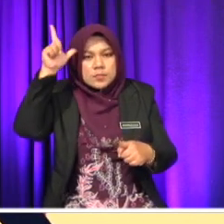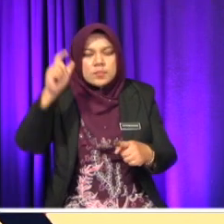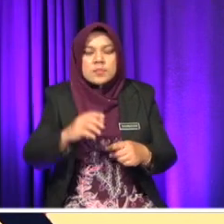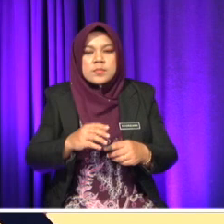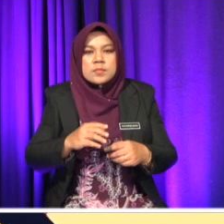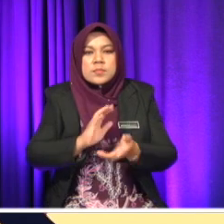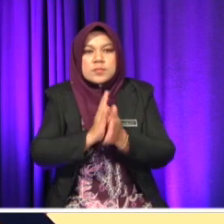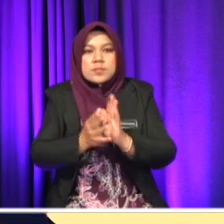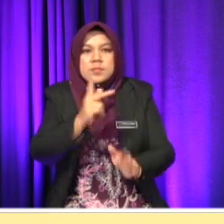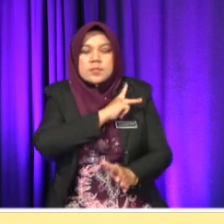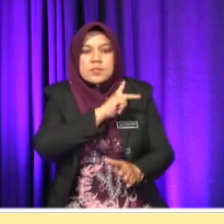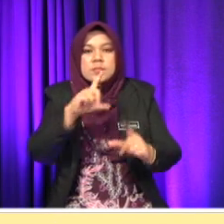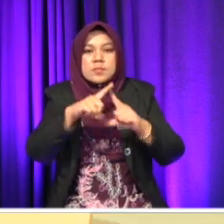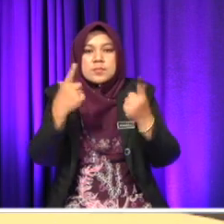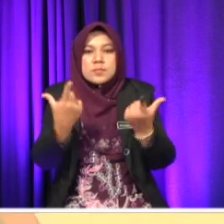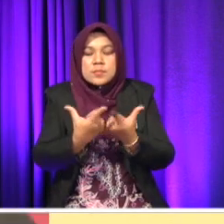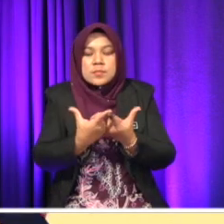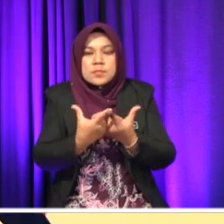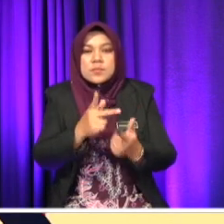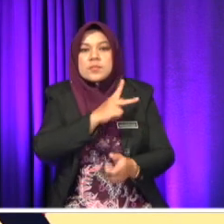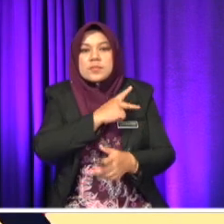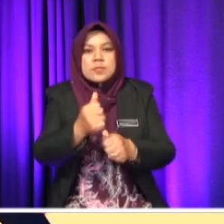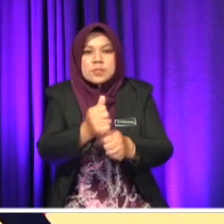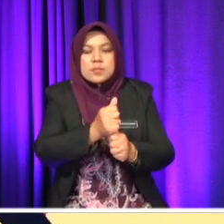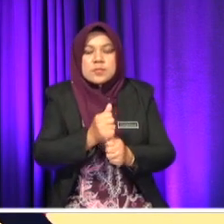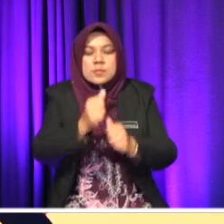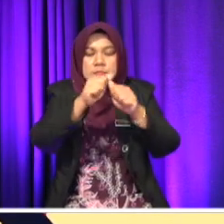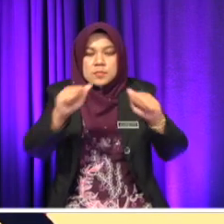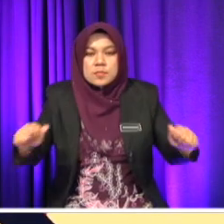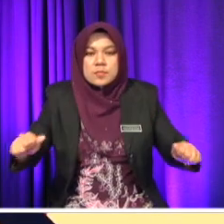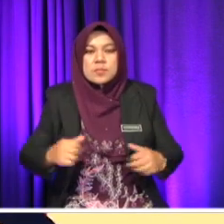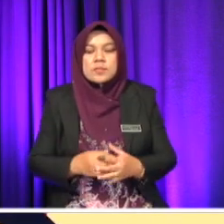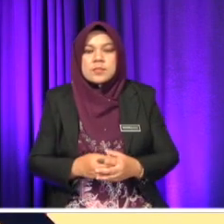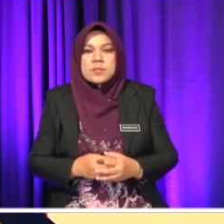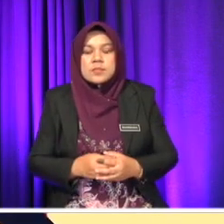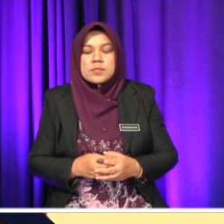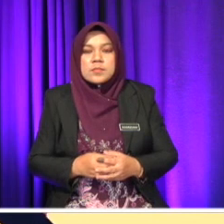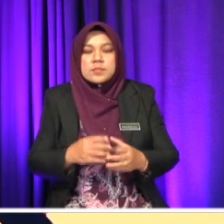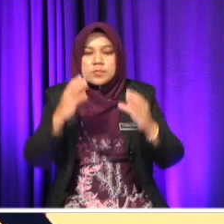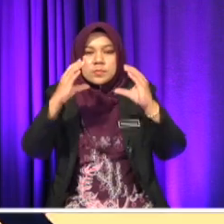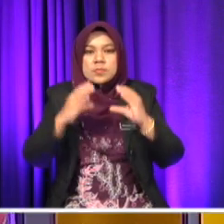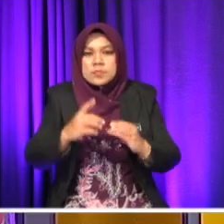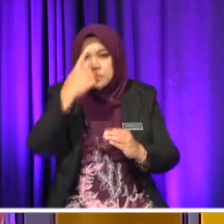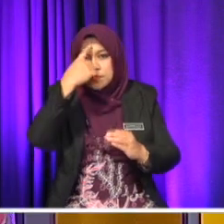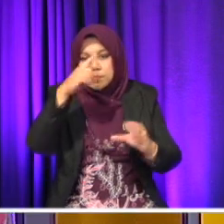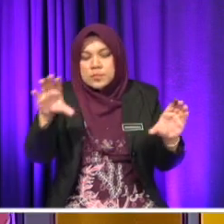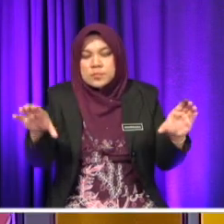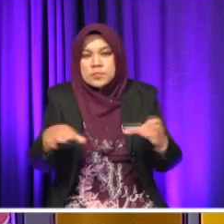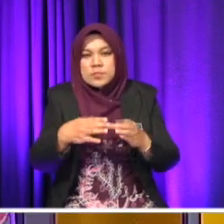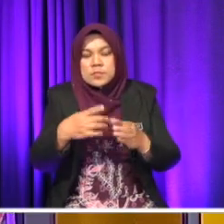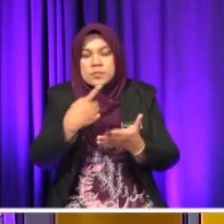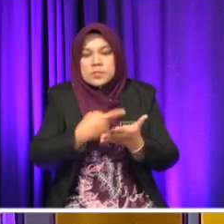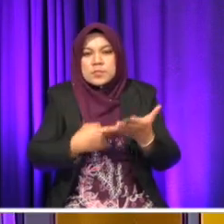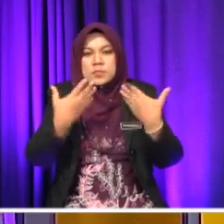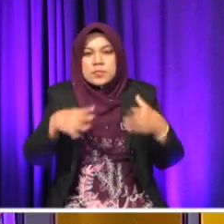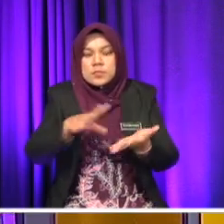menjadi ketua kelas ketua di asrama jadi ini merupakan cara untuk mereka mempraktikkan apa yang telah